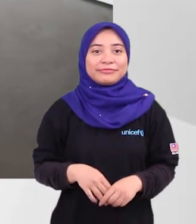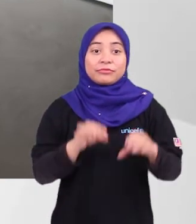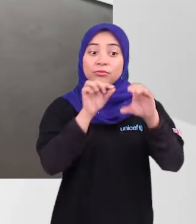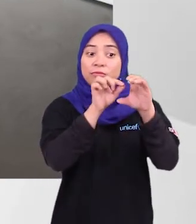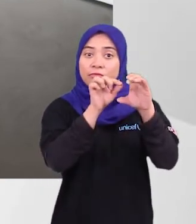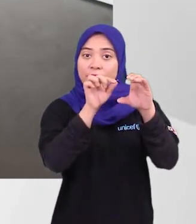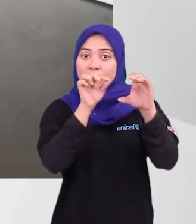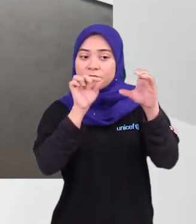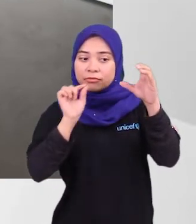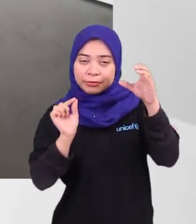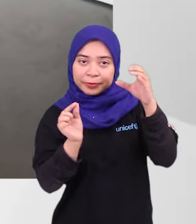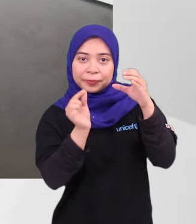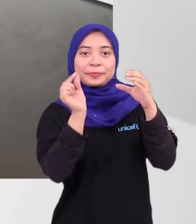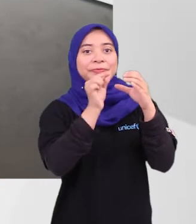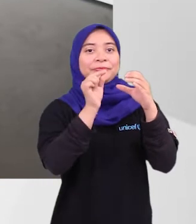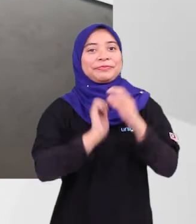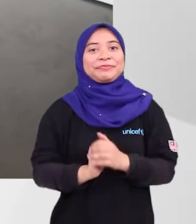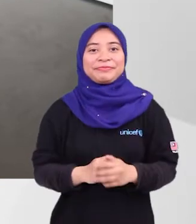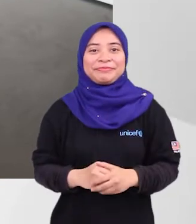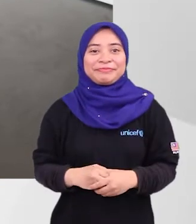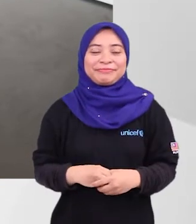Okey, keluarkan wayar di tepi cawan.